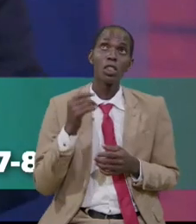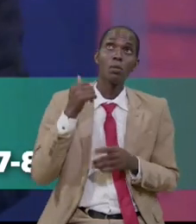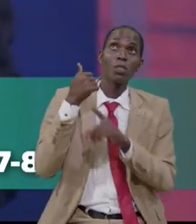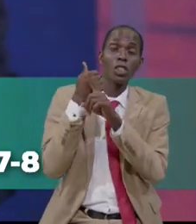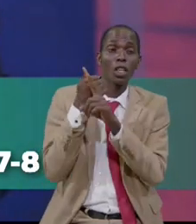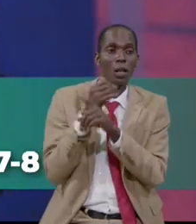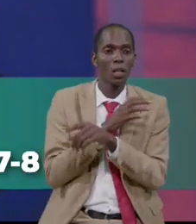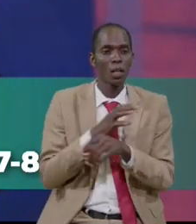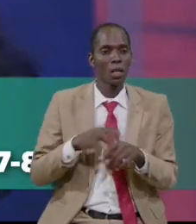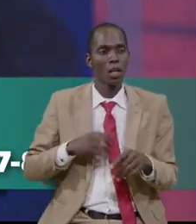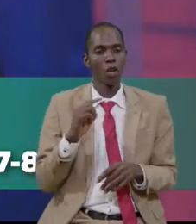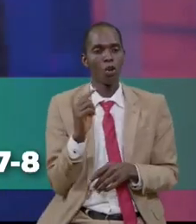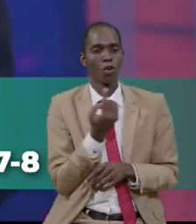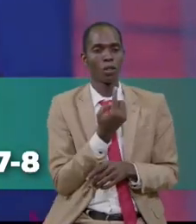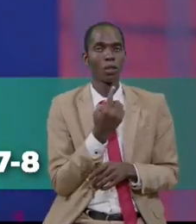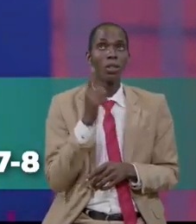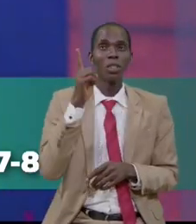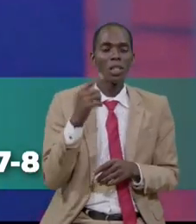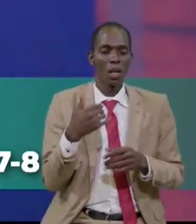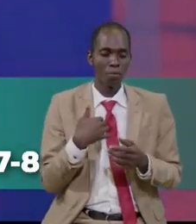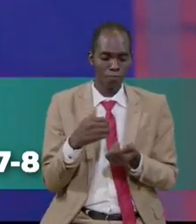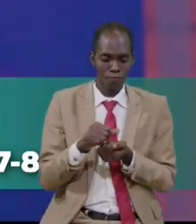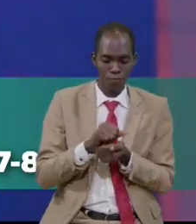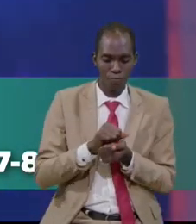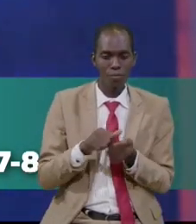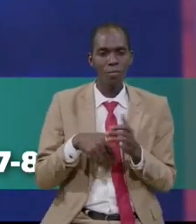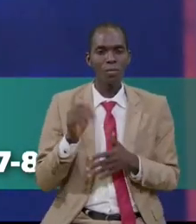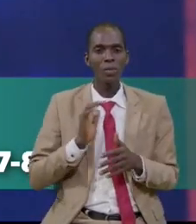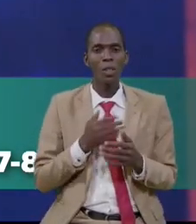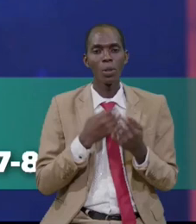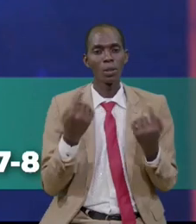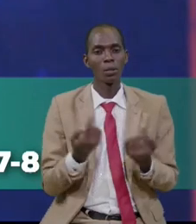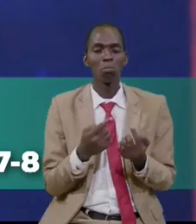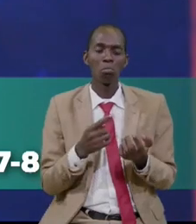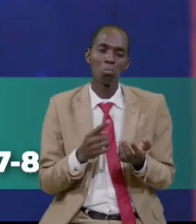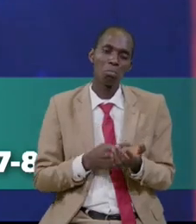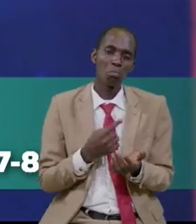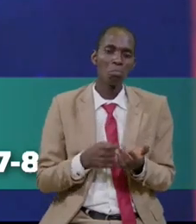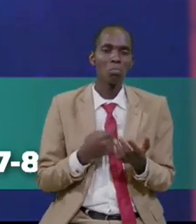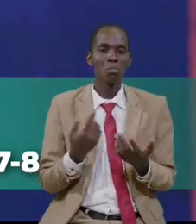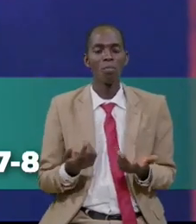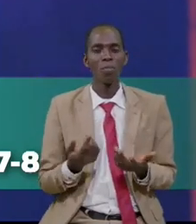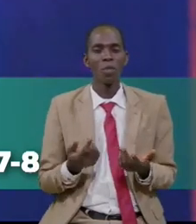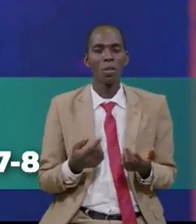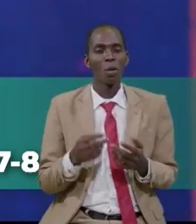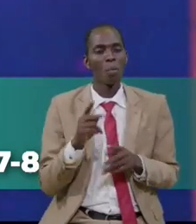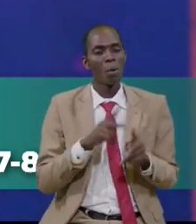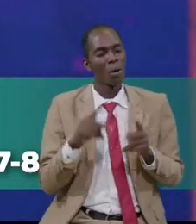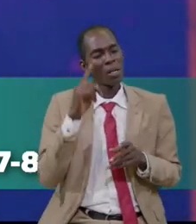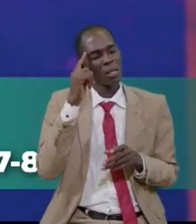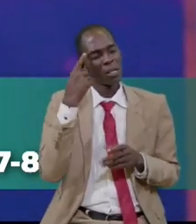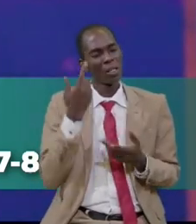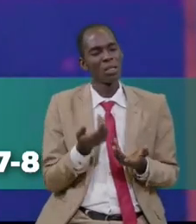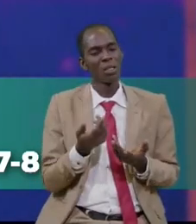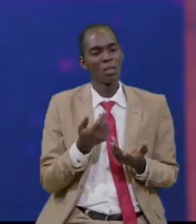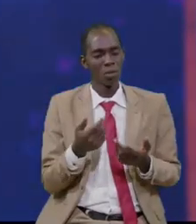Christ et Christ seul, a purgé nos péchés. Vous savez, parfois, quand les gens pensent, qu'ils